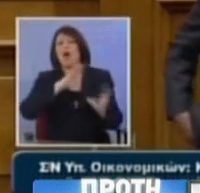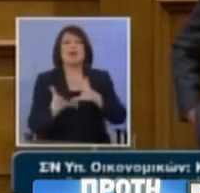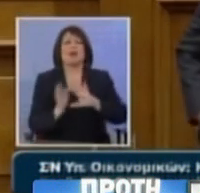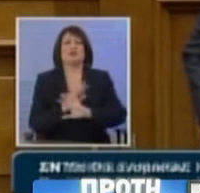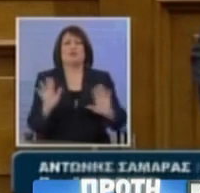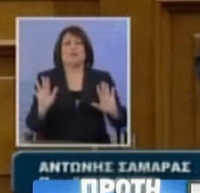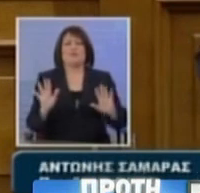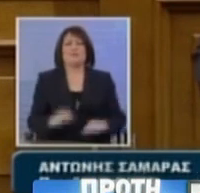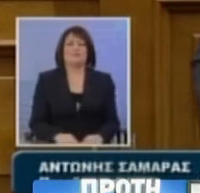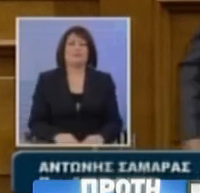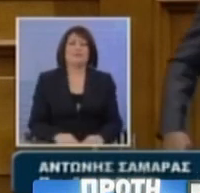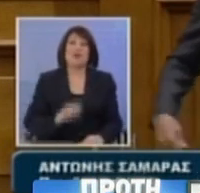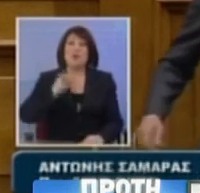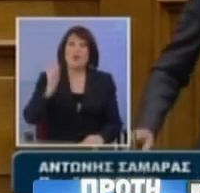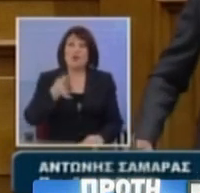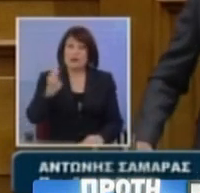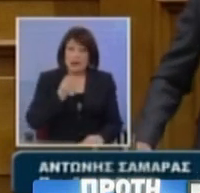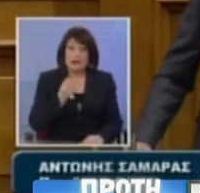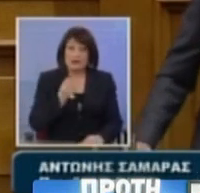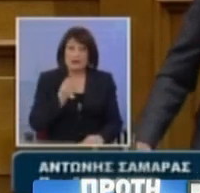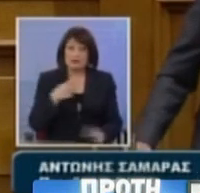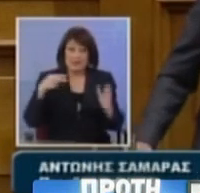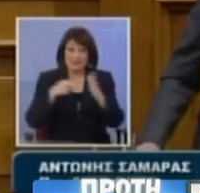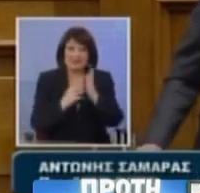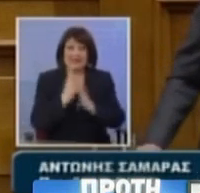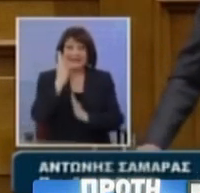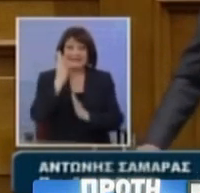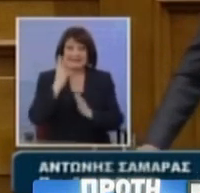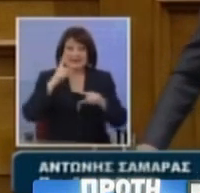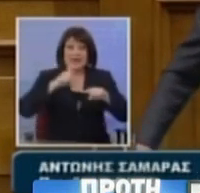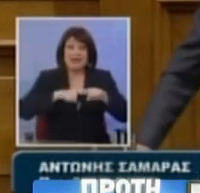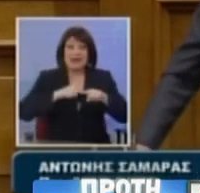πια ότι το 14 θα είναι για την Ελλάδα έτος ανάκαμψης.